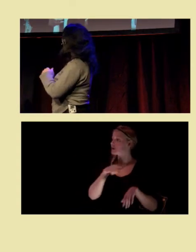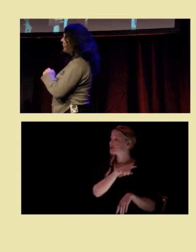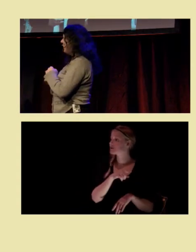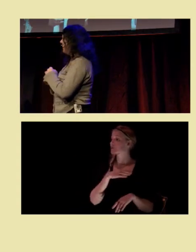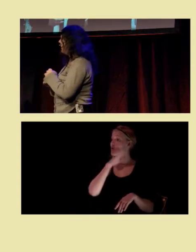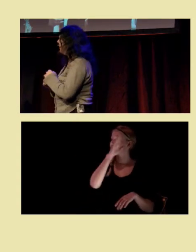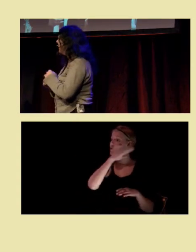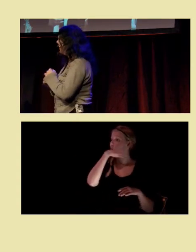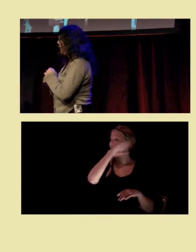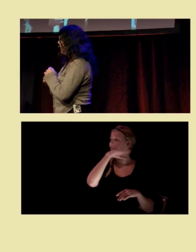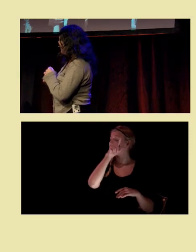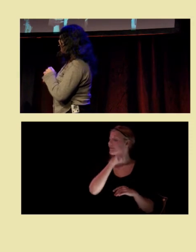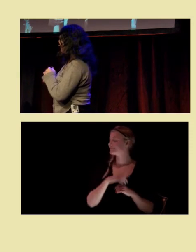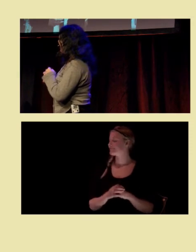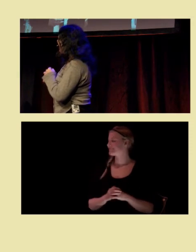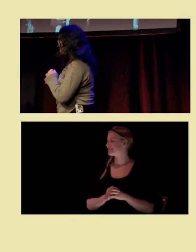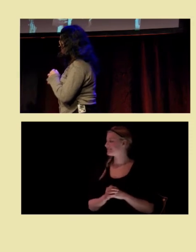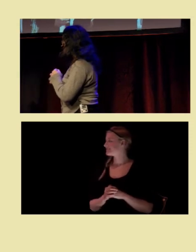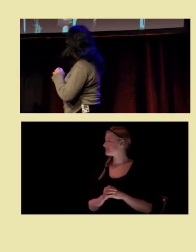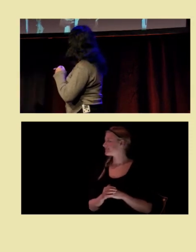dem.